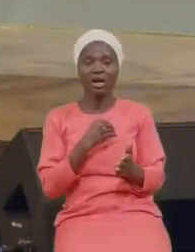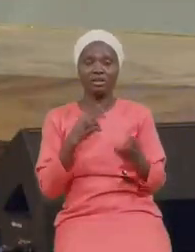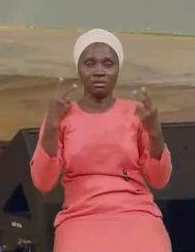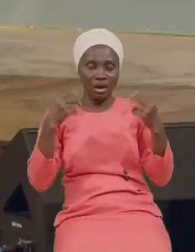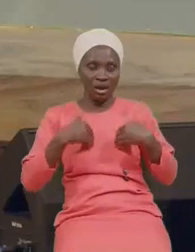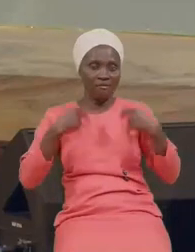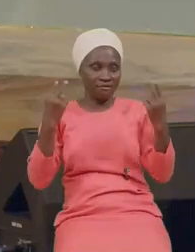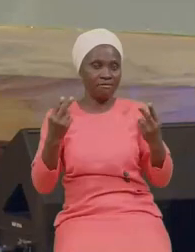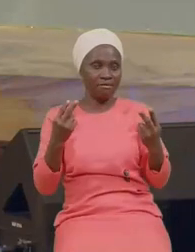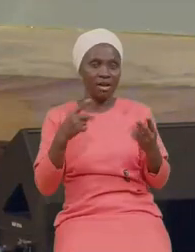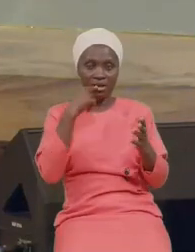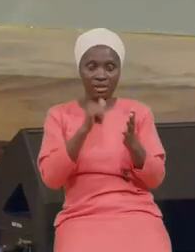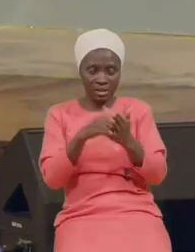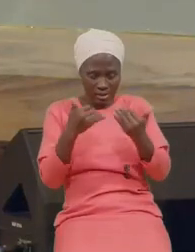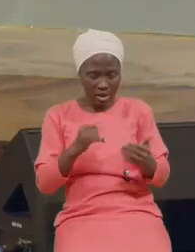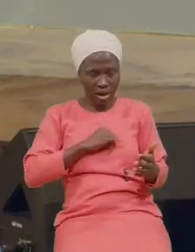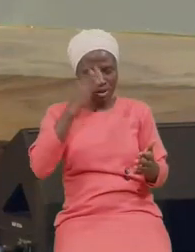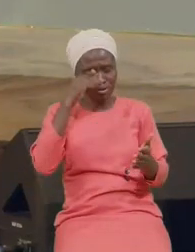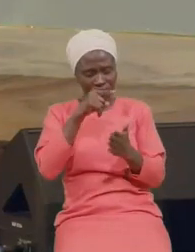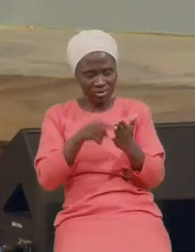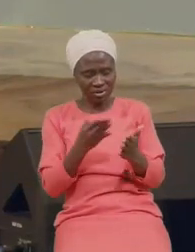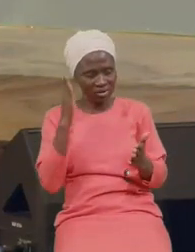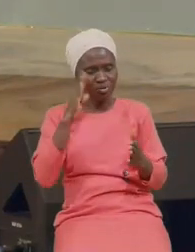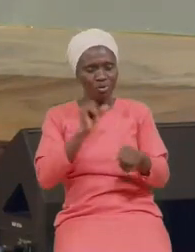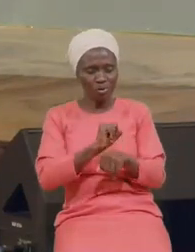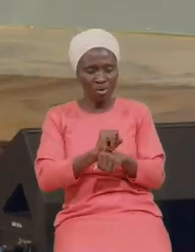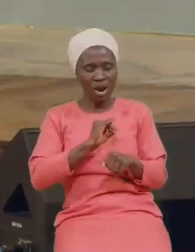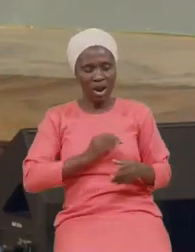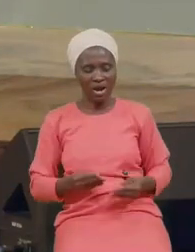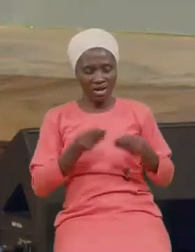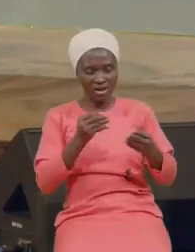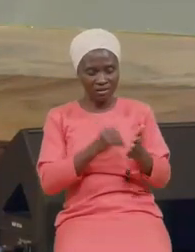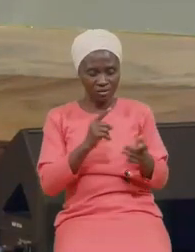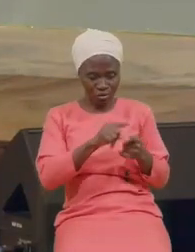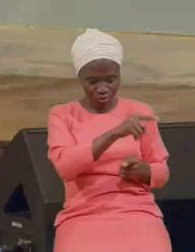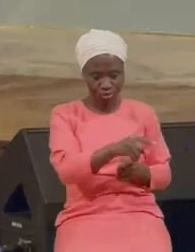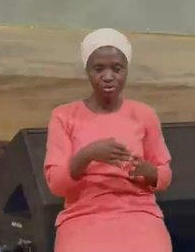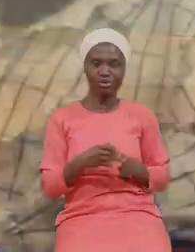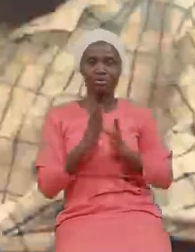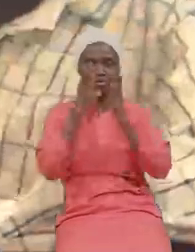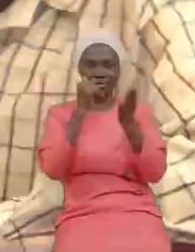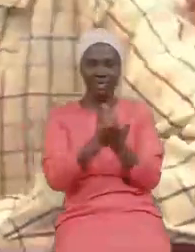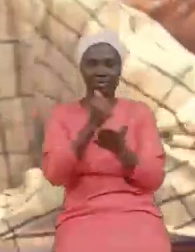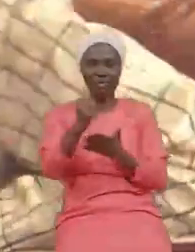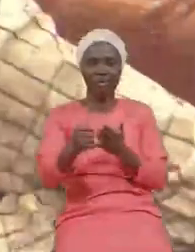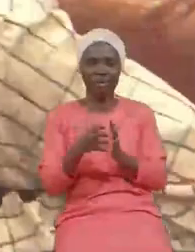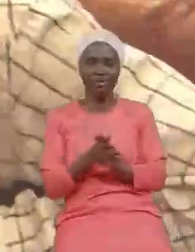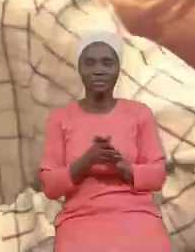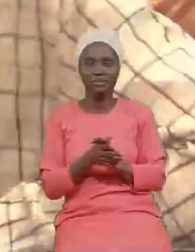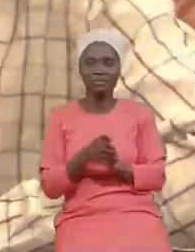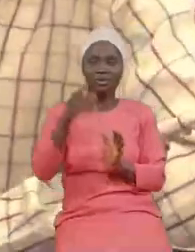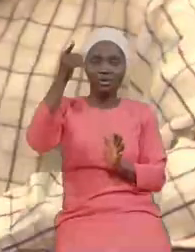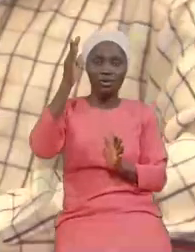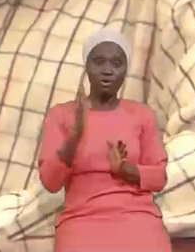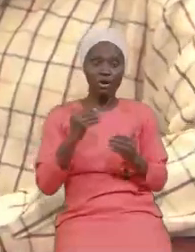ceci va marcher je vous le donne je n'ai pas interdit votre AMEN Dieu